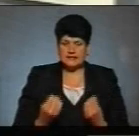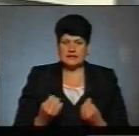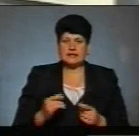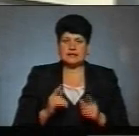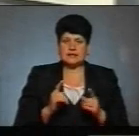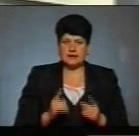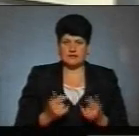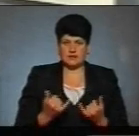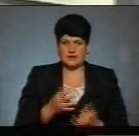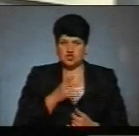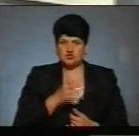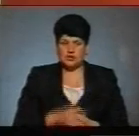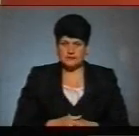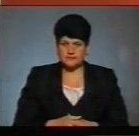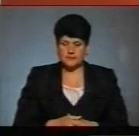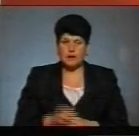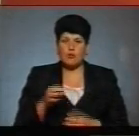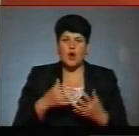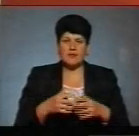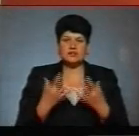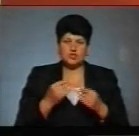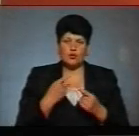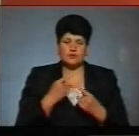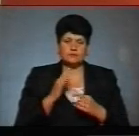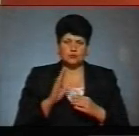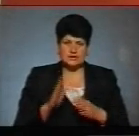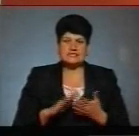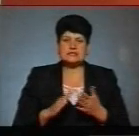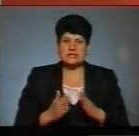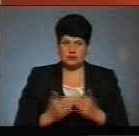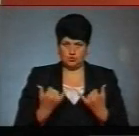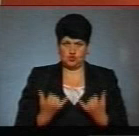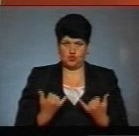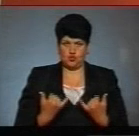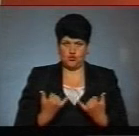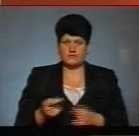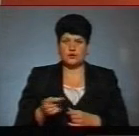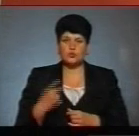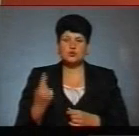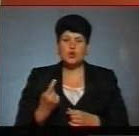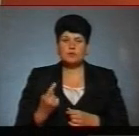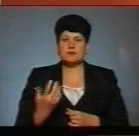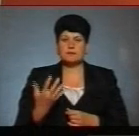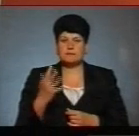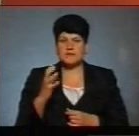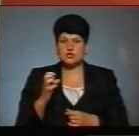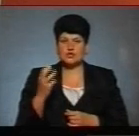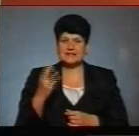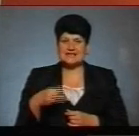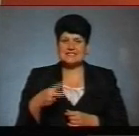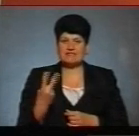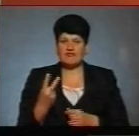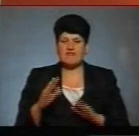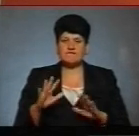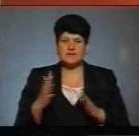навіть в теперішній час. Про апарати ми ще поговоримо. Станом на сьогодні в Тернопільській області 532